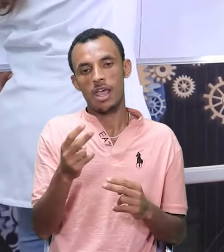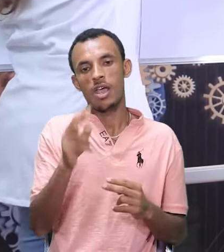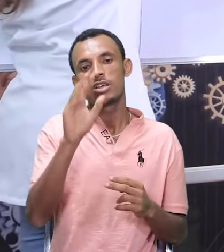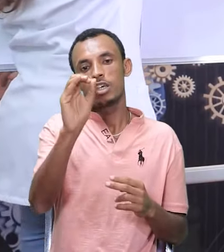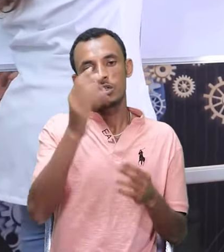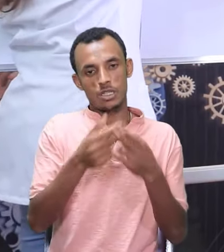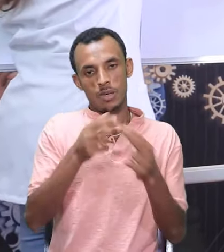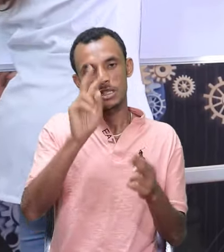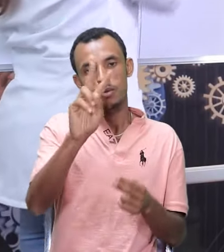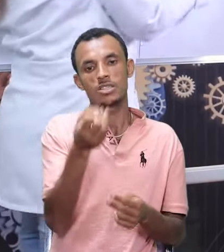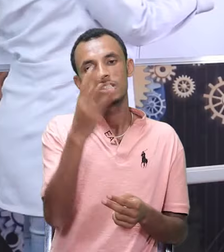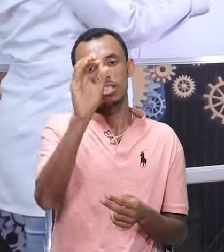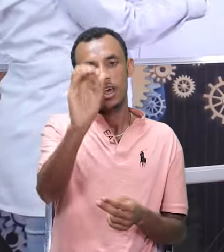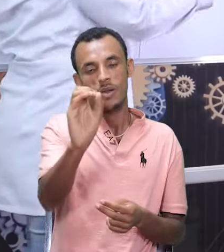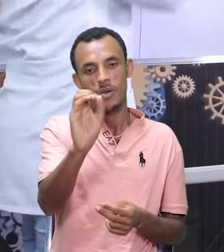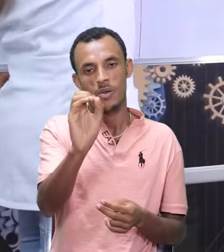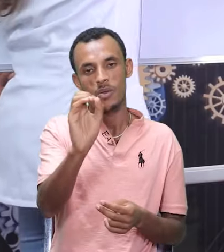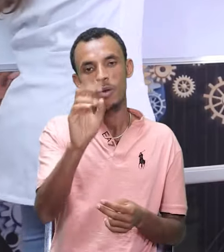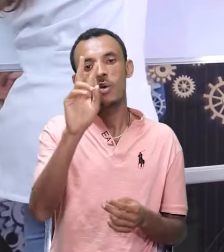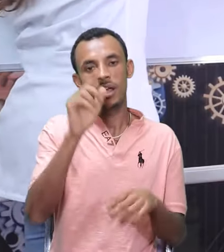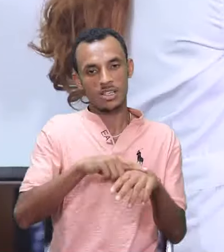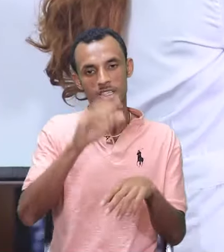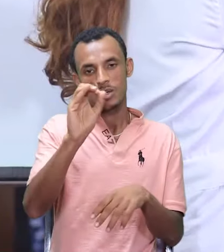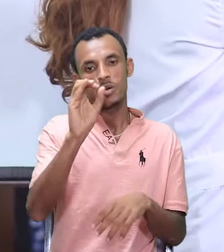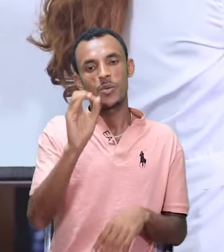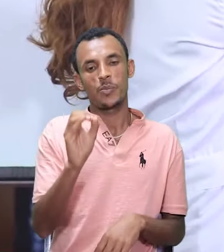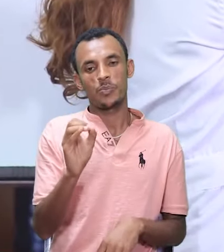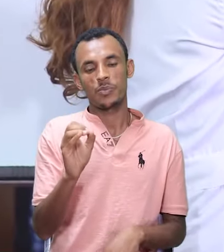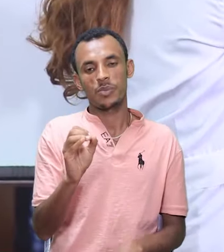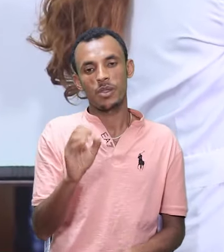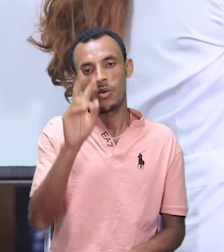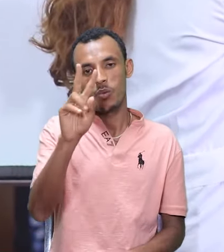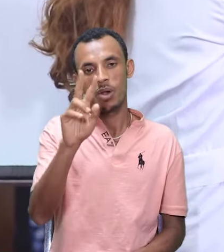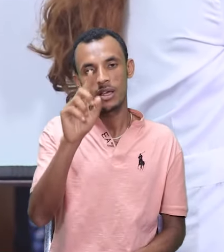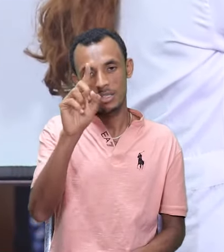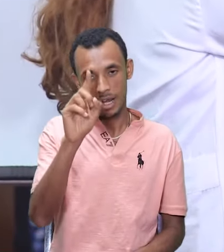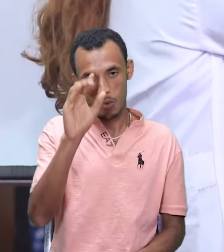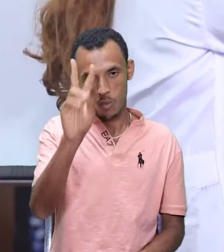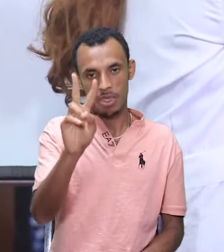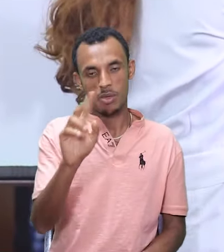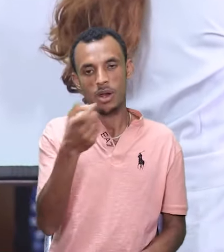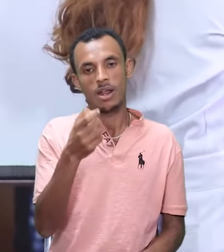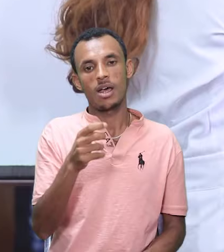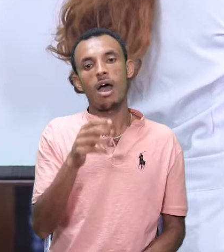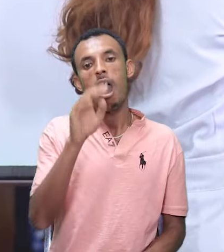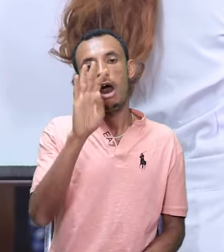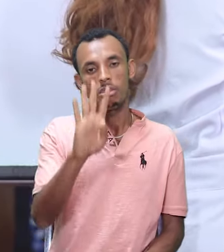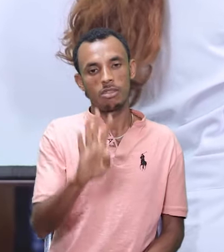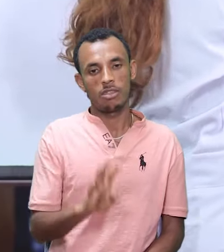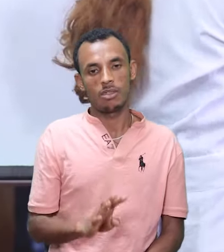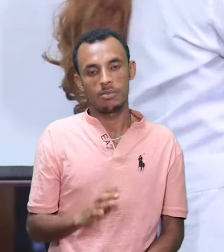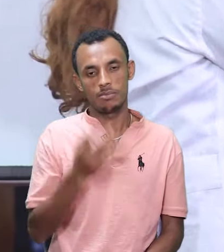ስናደርግ የመጀመሪያው 0 ይሆናል። ከዛ 2 ጊዜ 0 2 ጊዜ 1 2 ይሆናል። 2 ጊዜ 2 4